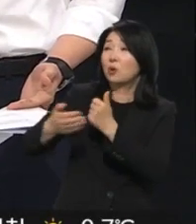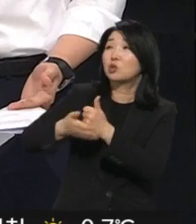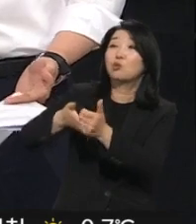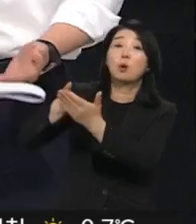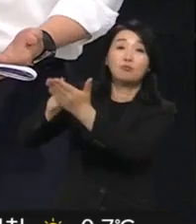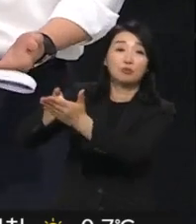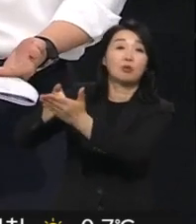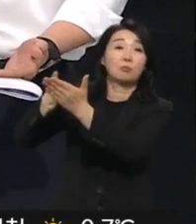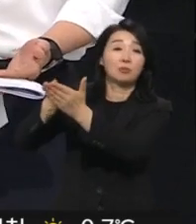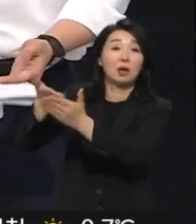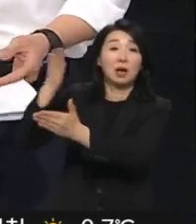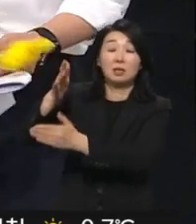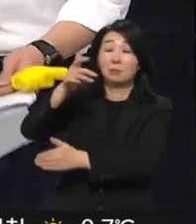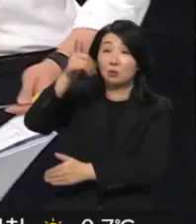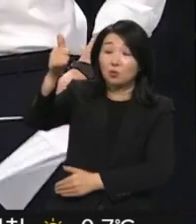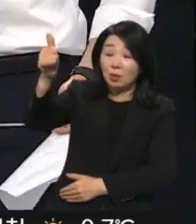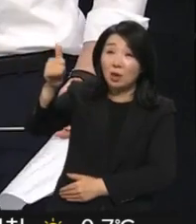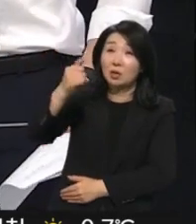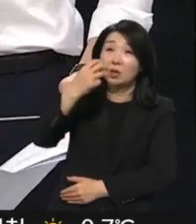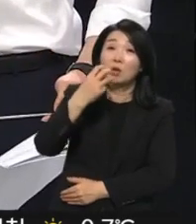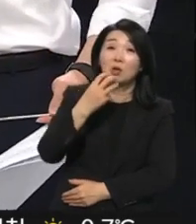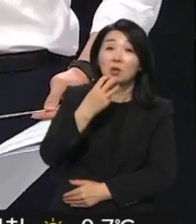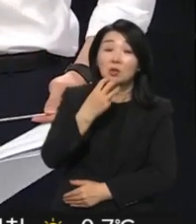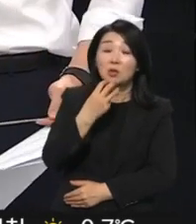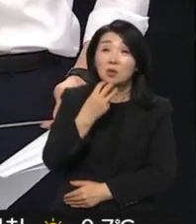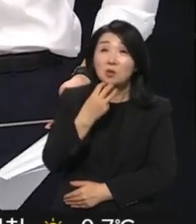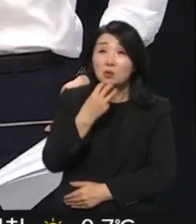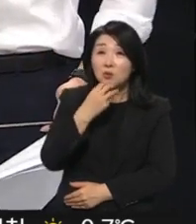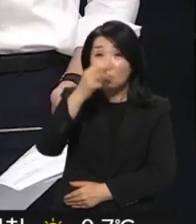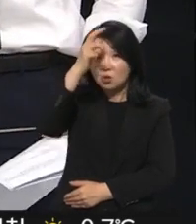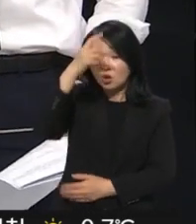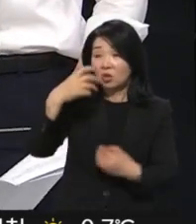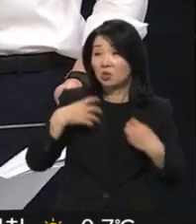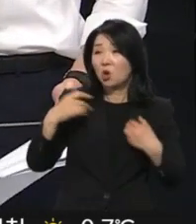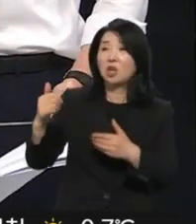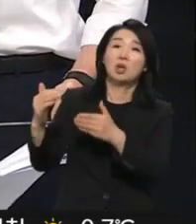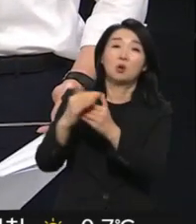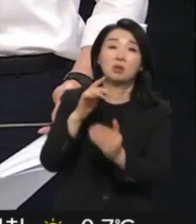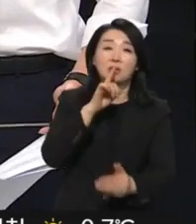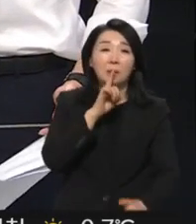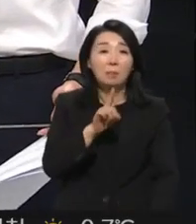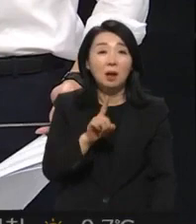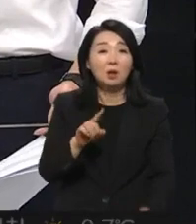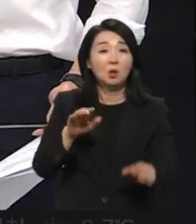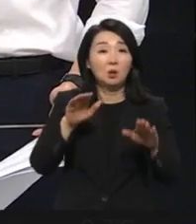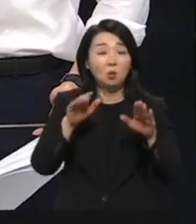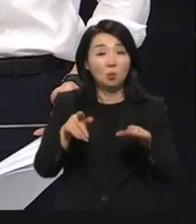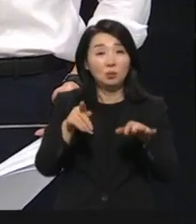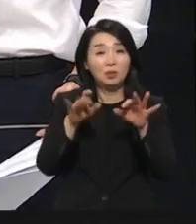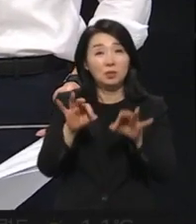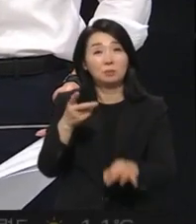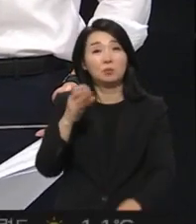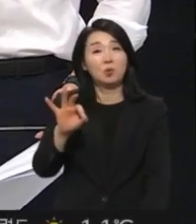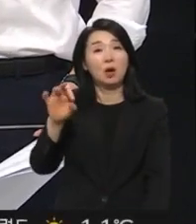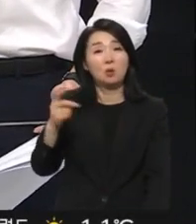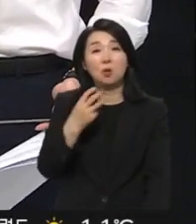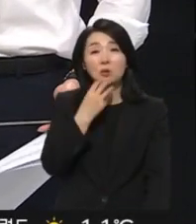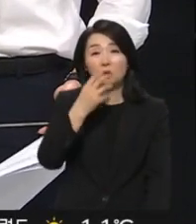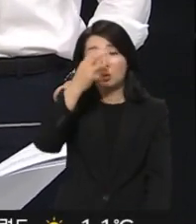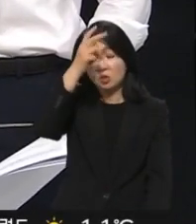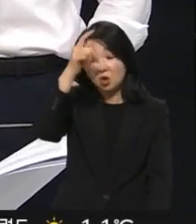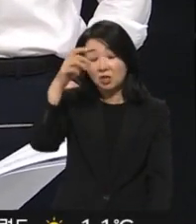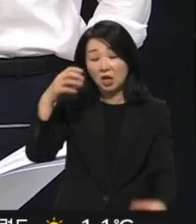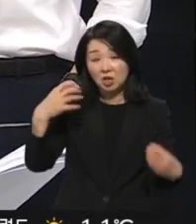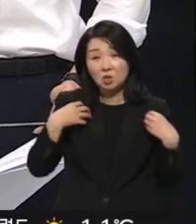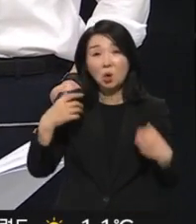요청했지만 상급 기관인 서울경찰청이 거절했다고 주장을 했었는데요. 오늘 김광호 서울경찰청장은 사실이